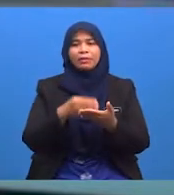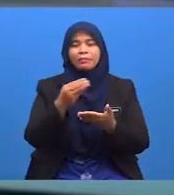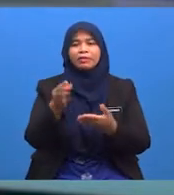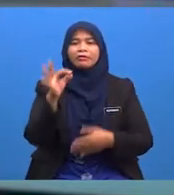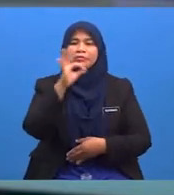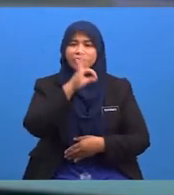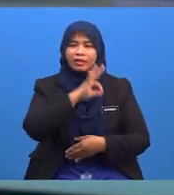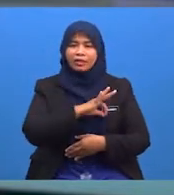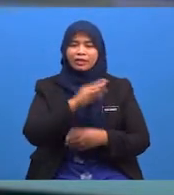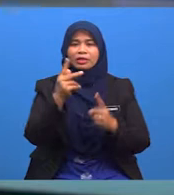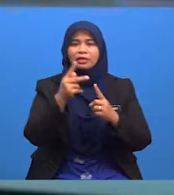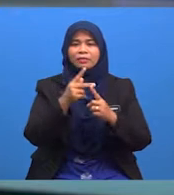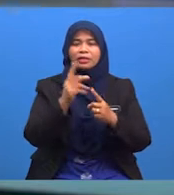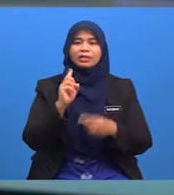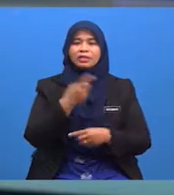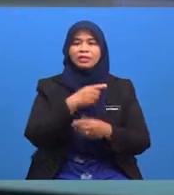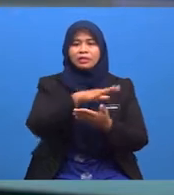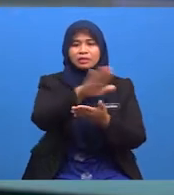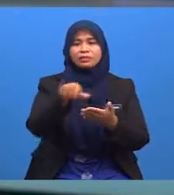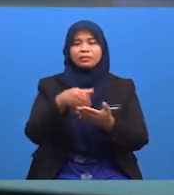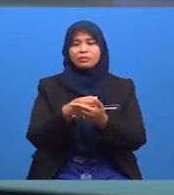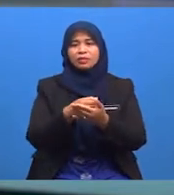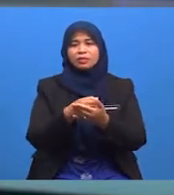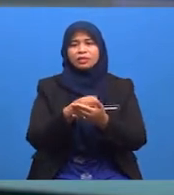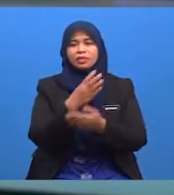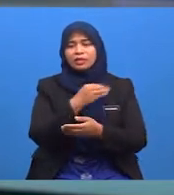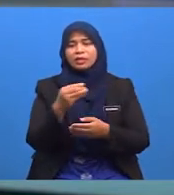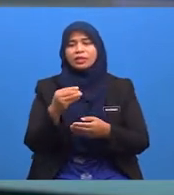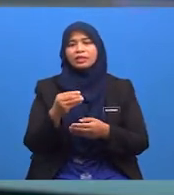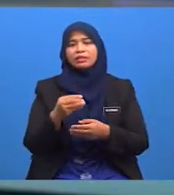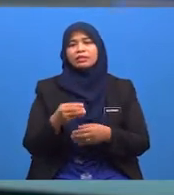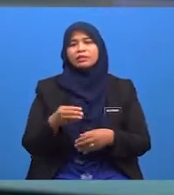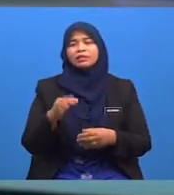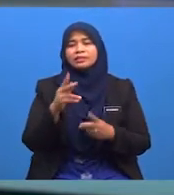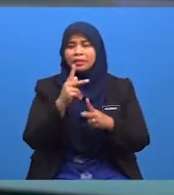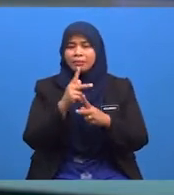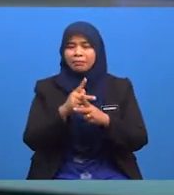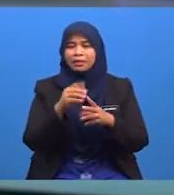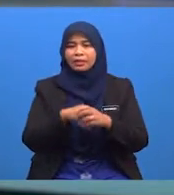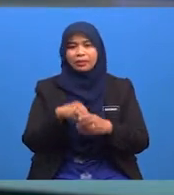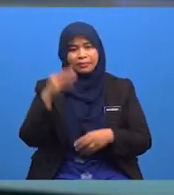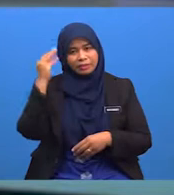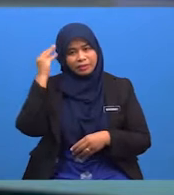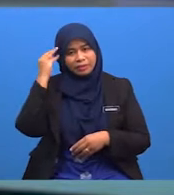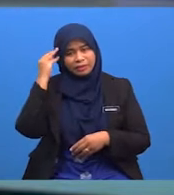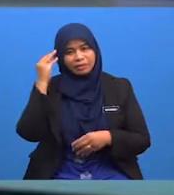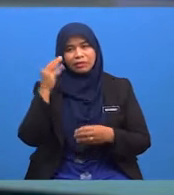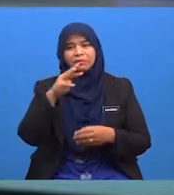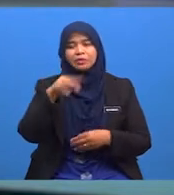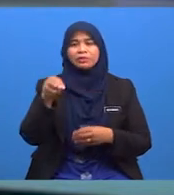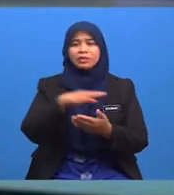memberi manfaat kepada kita semua serta tersemat utuh dalam minda murid-murid